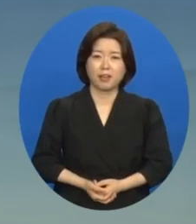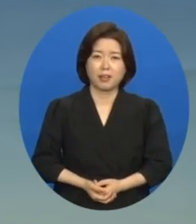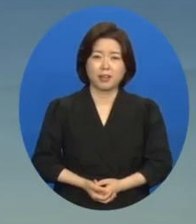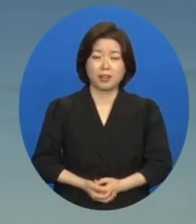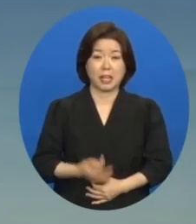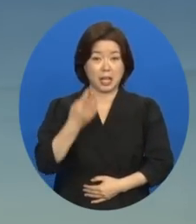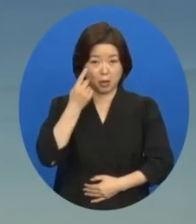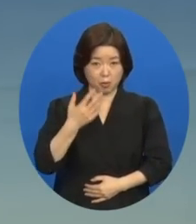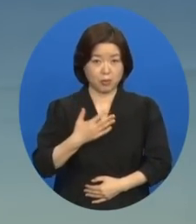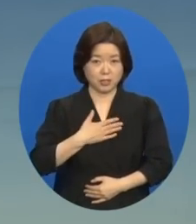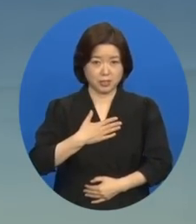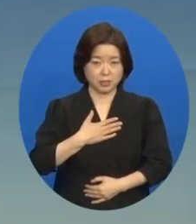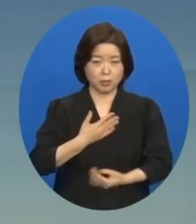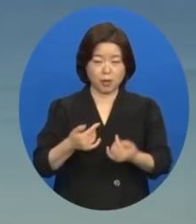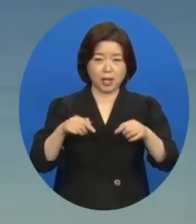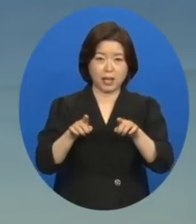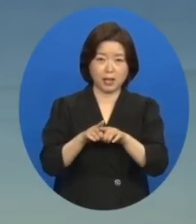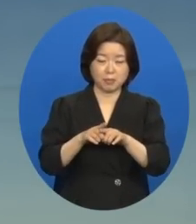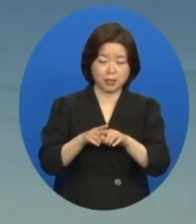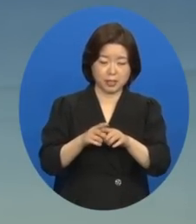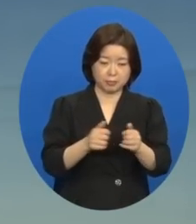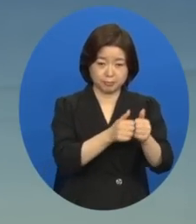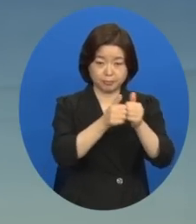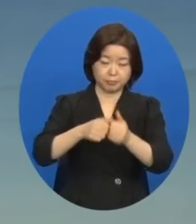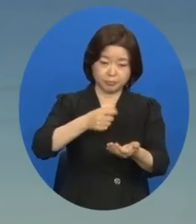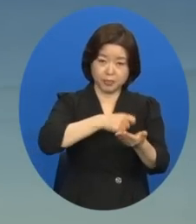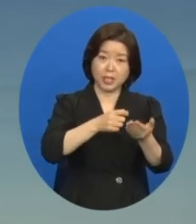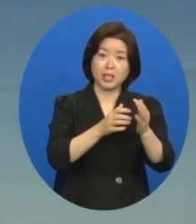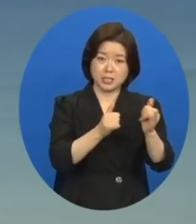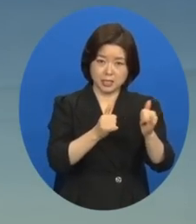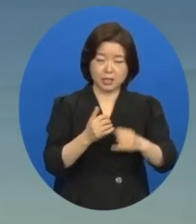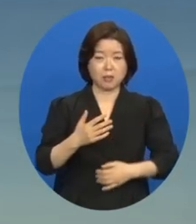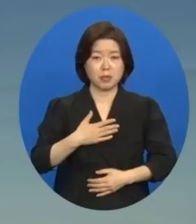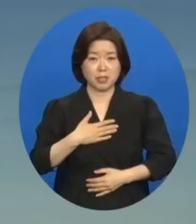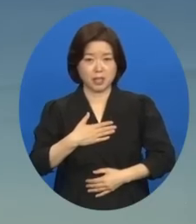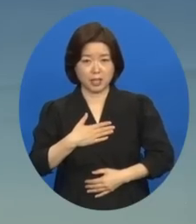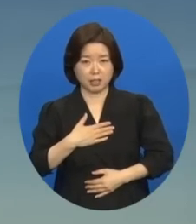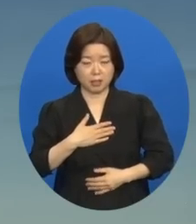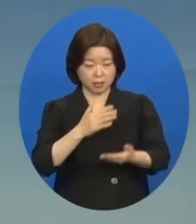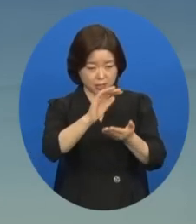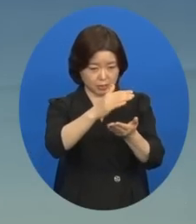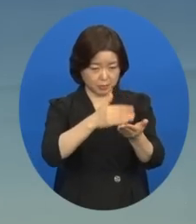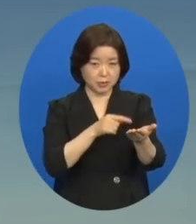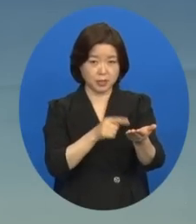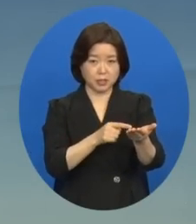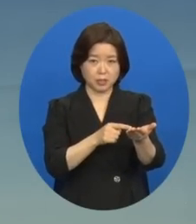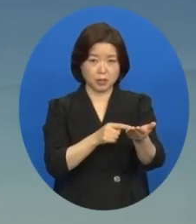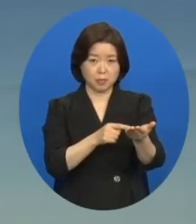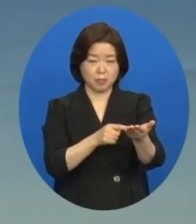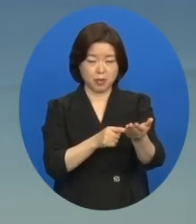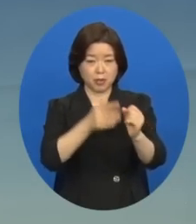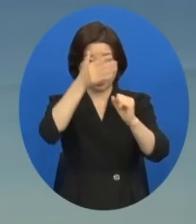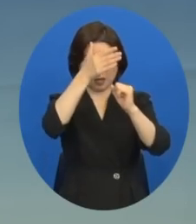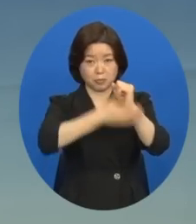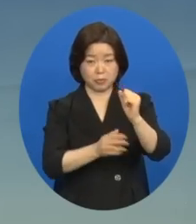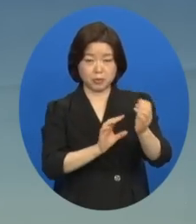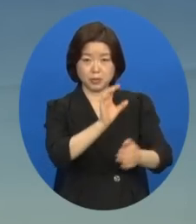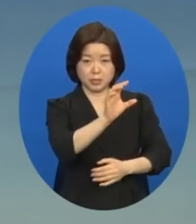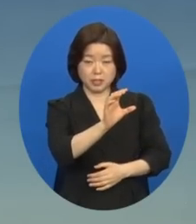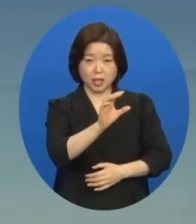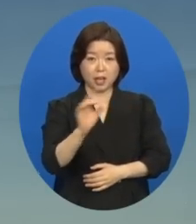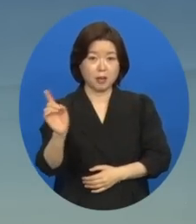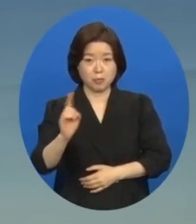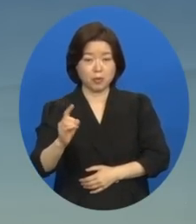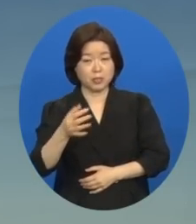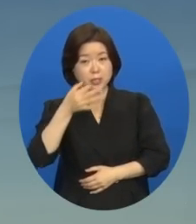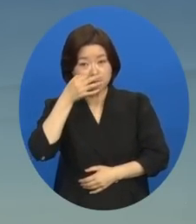혹시 저와 함께 동행일기를 쓰시는 분들은 제 동행일기의 그 프로필 사진이 뭔지